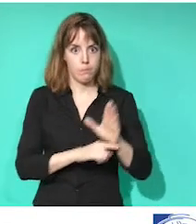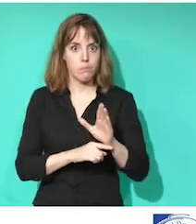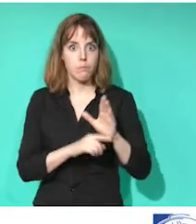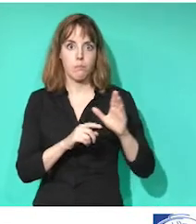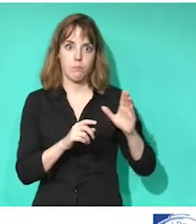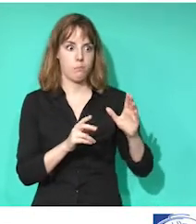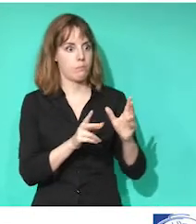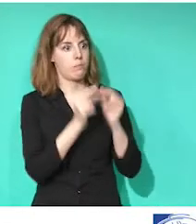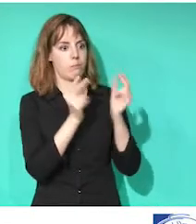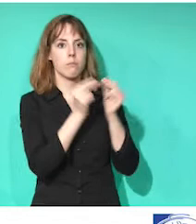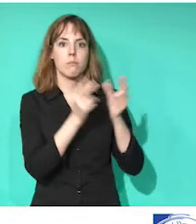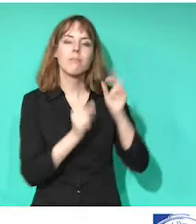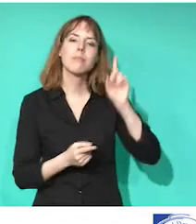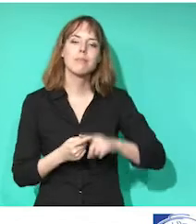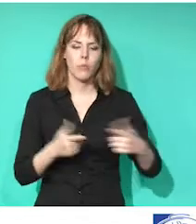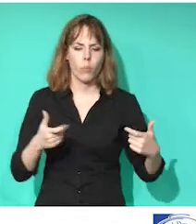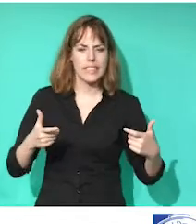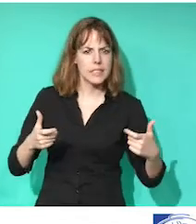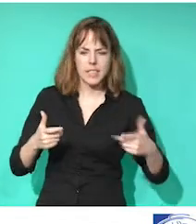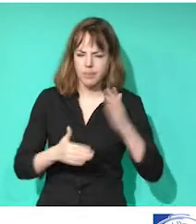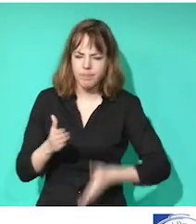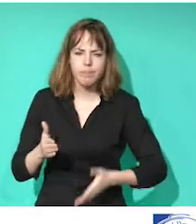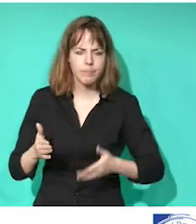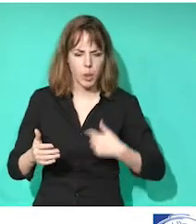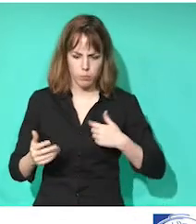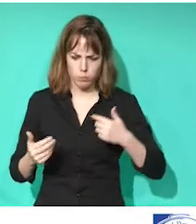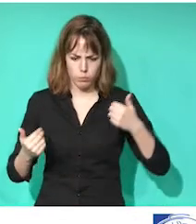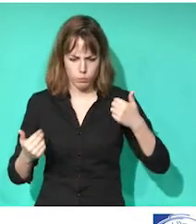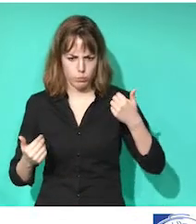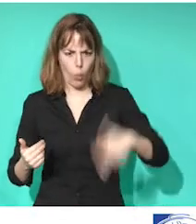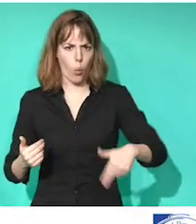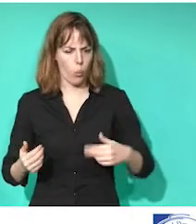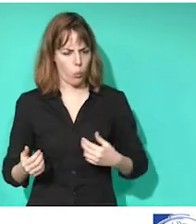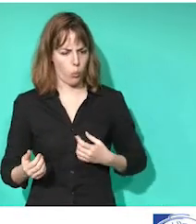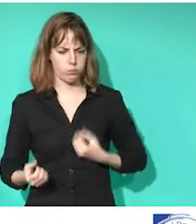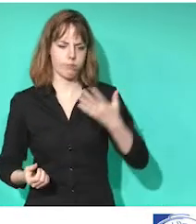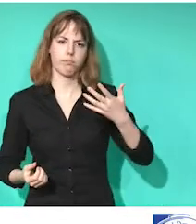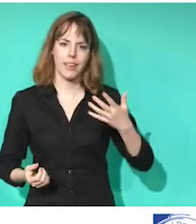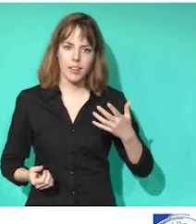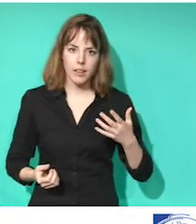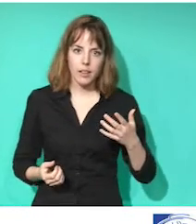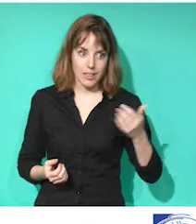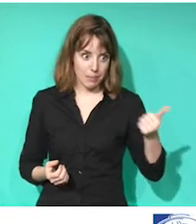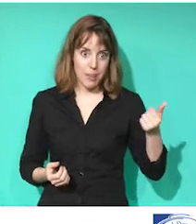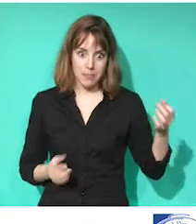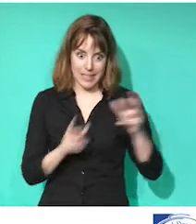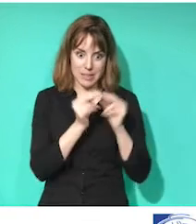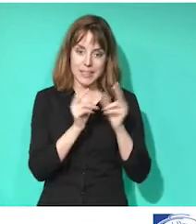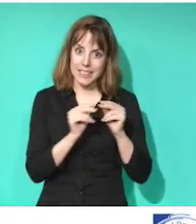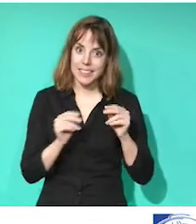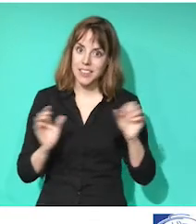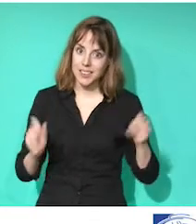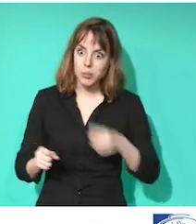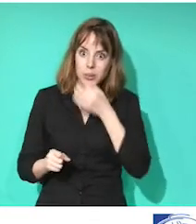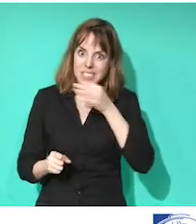était orienté sur la gestion de conflits, savoir dire non. Et Charlotte, elle a permis aussi de voir qu'on pouvait savoir dire oui lorsque